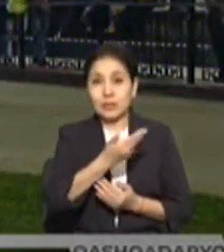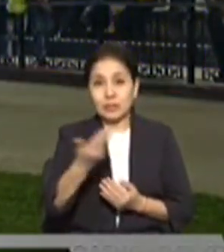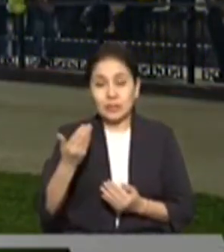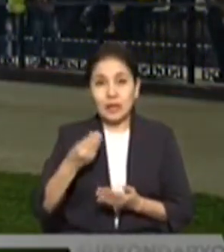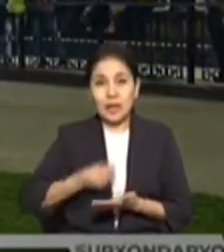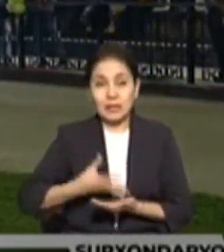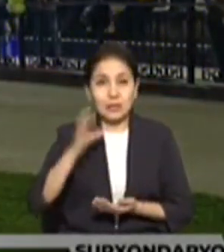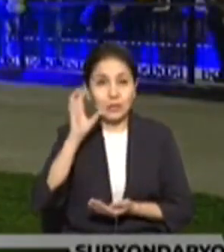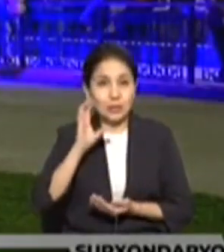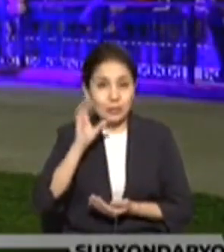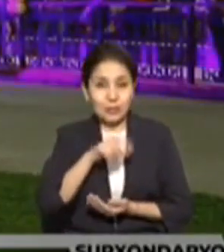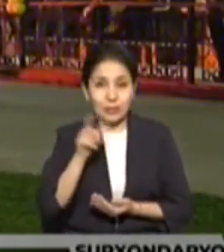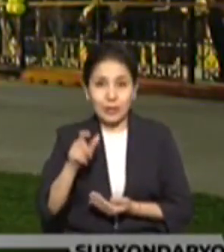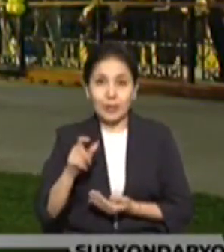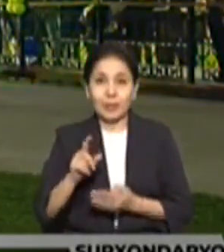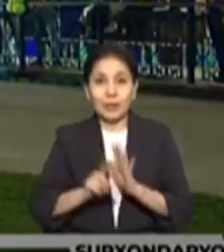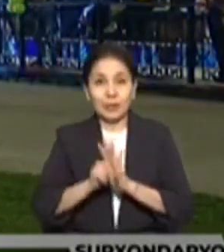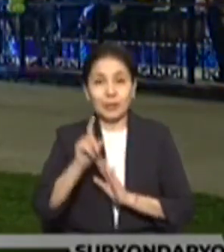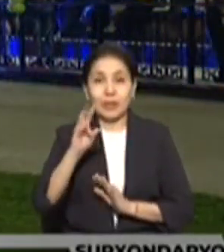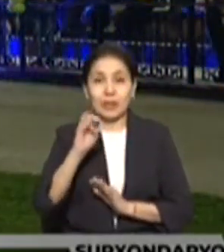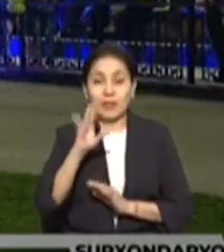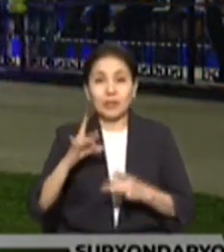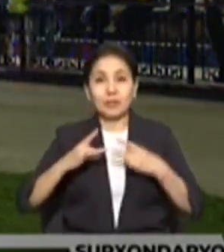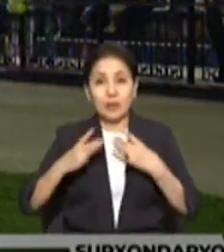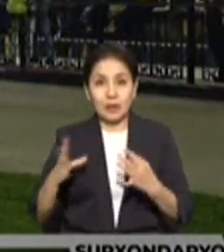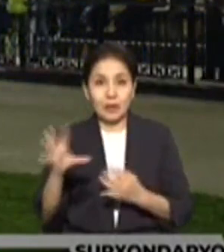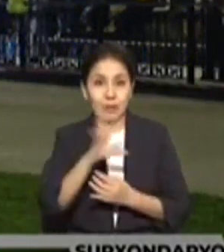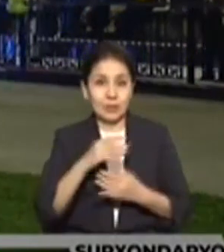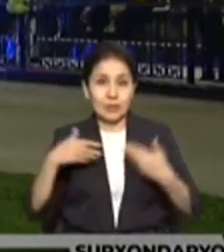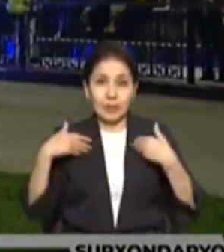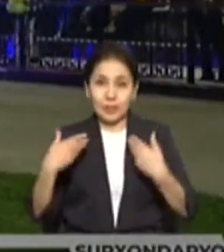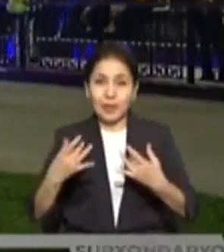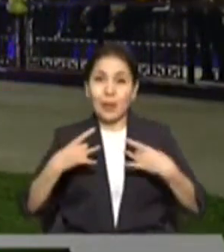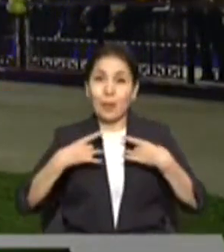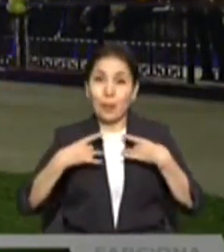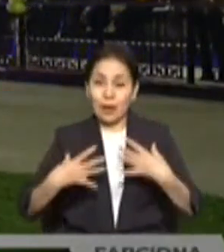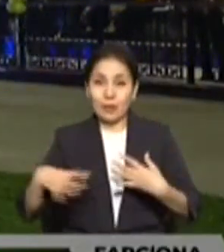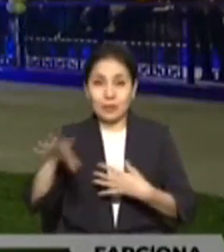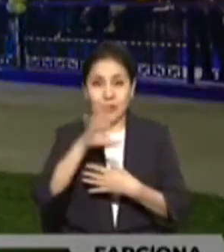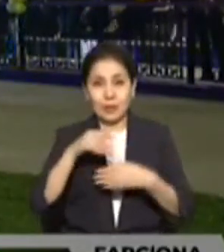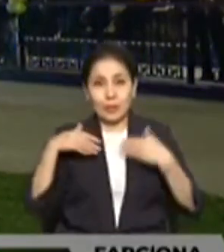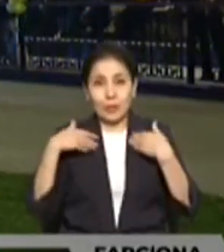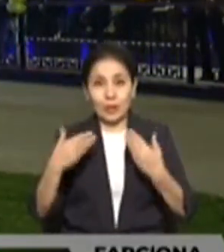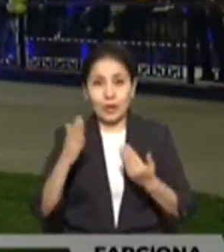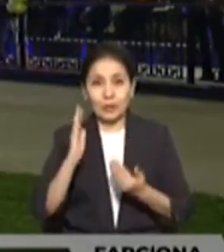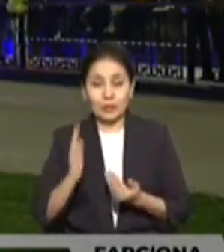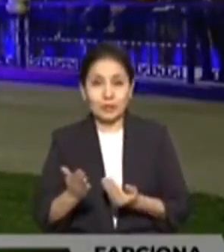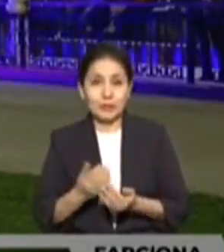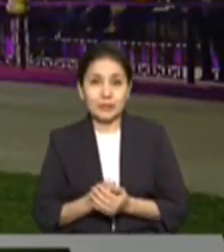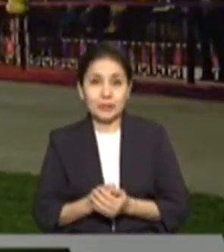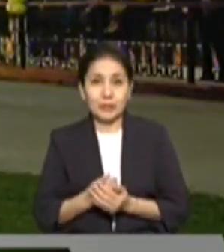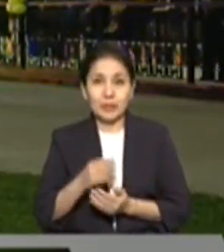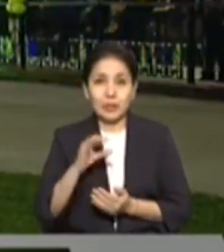siz aziz yurtdoshlarimizni kirib kelayotgan Navroz ayyomi bilan tabriklaymiz. Bayram barchamizga muborak bo'lsin. Xonzoda Begimatti va